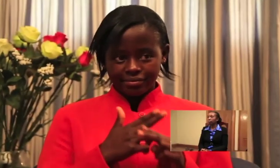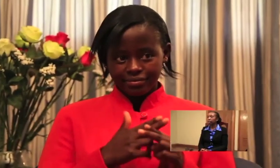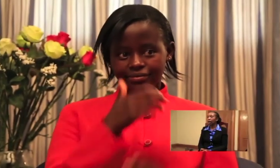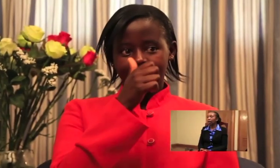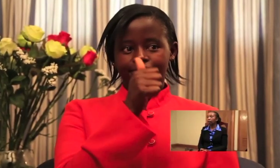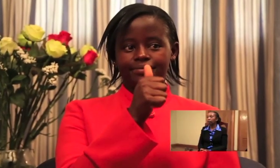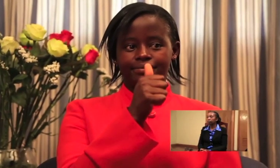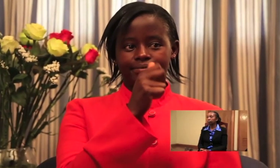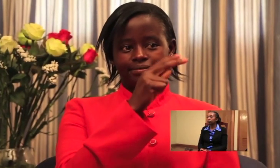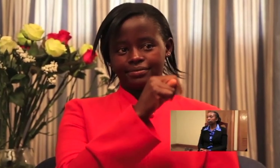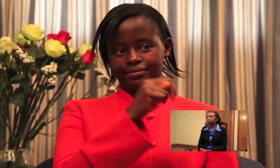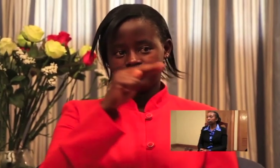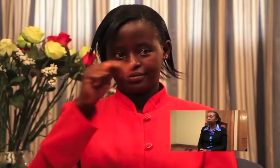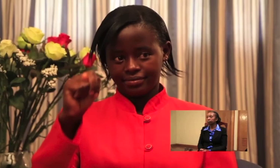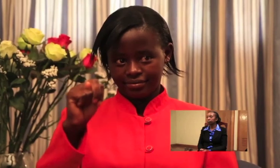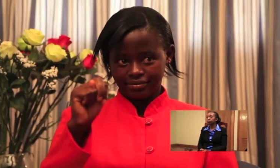My name is Anne